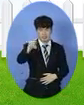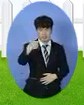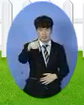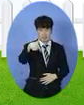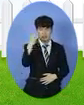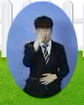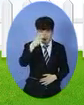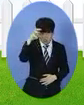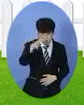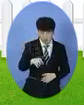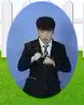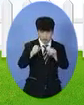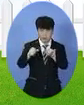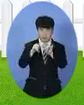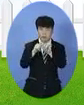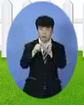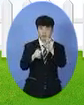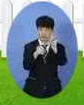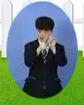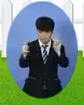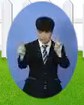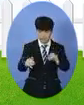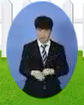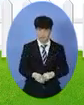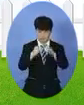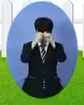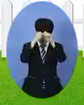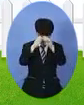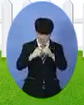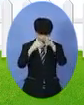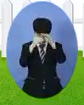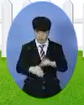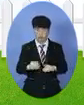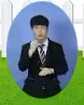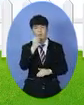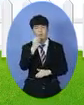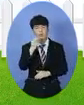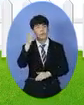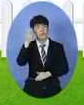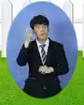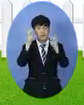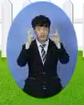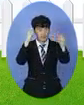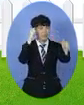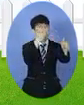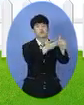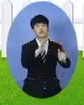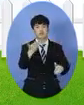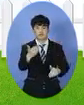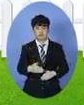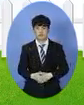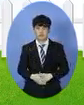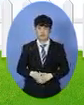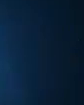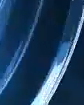주식회사 MG자산관리에서 청소원 1명을 모집합니다. 자세한 내용은 각 회사로 문의하시기 바랍니다.